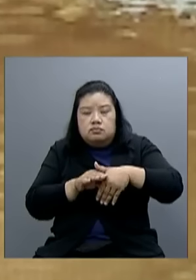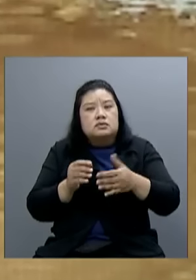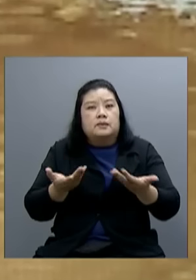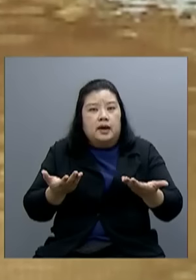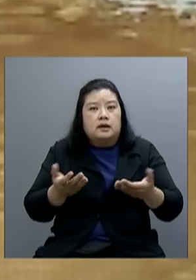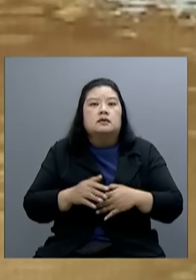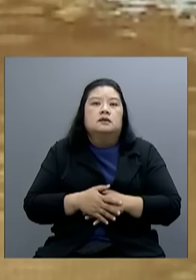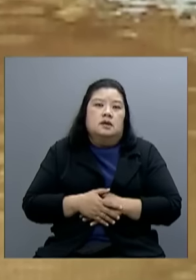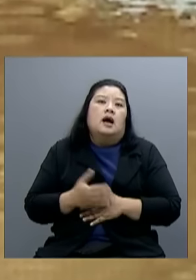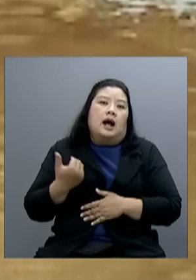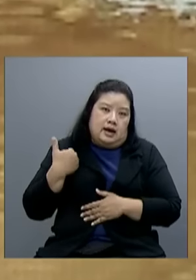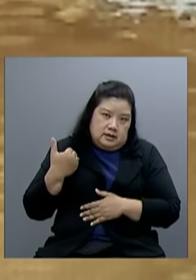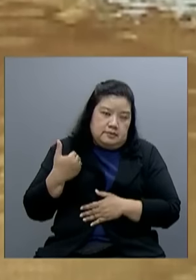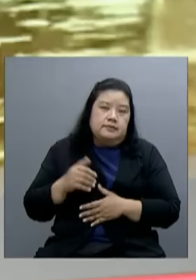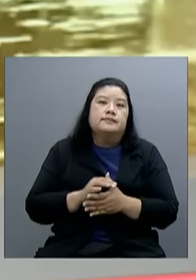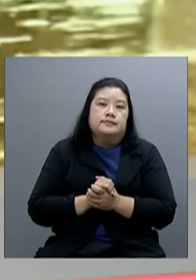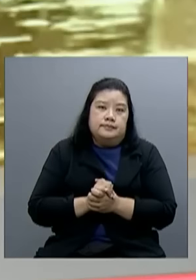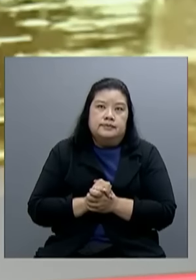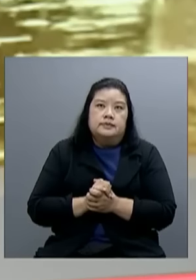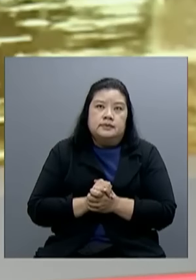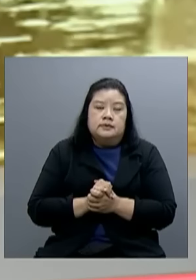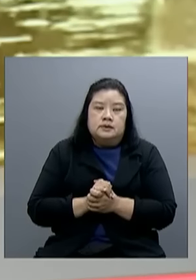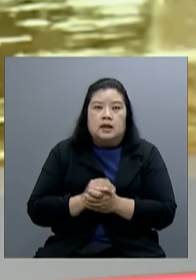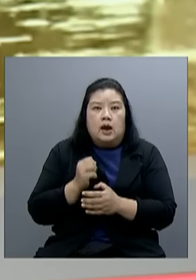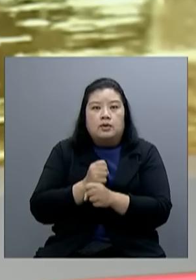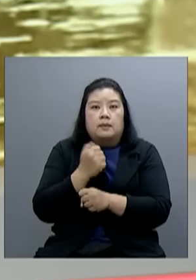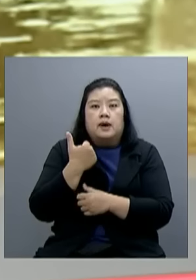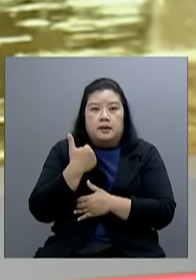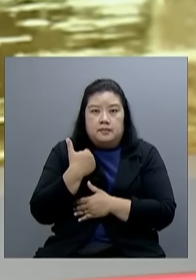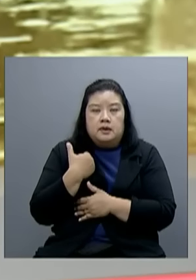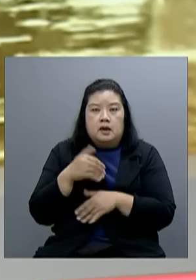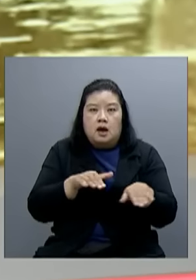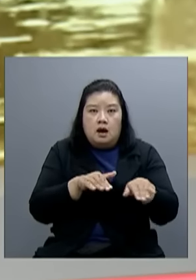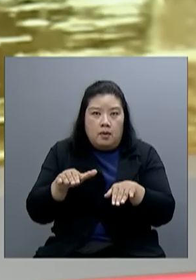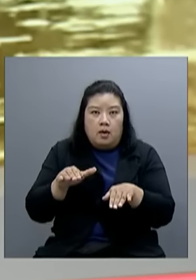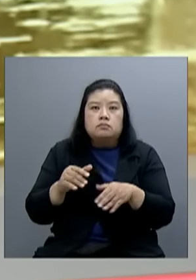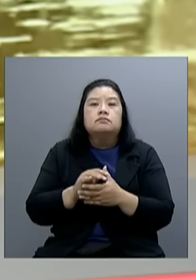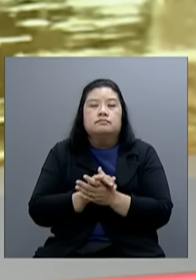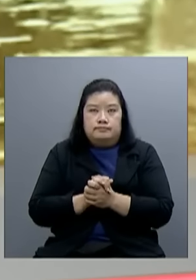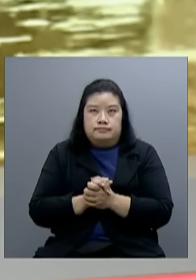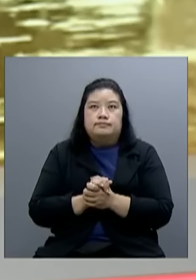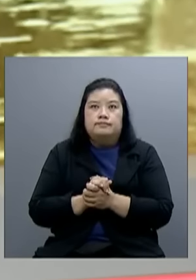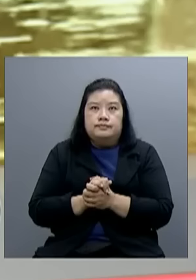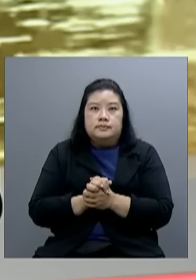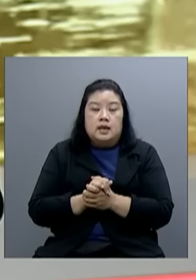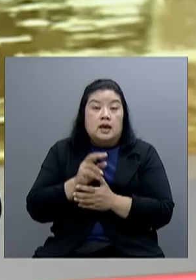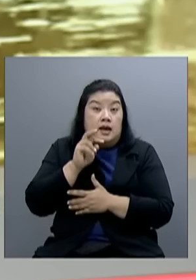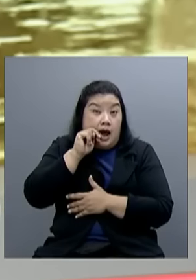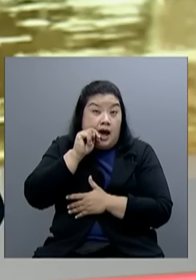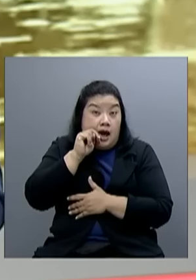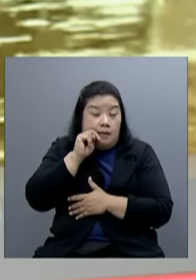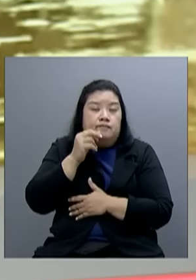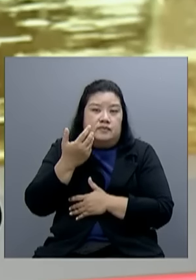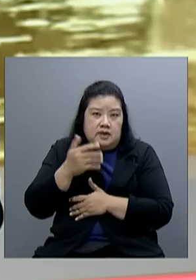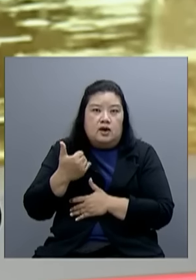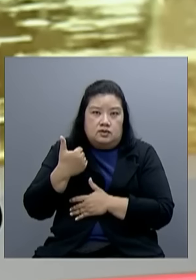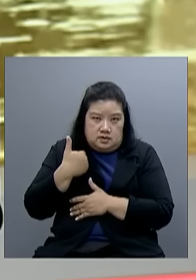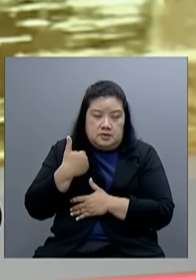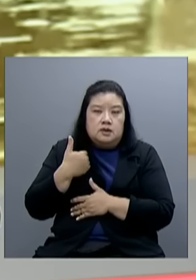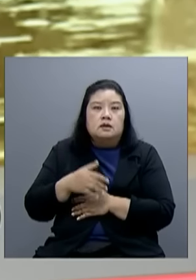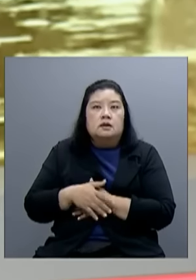ประเมินให้เรียบร้อยแล้วนะครับว่าสามารถที่จะรองรับอยู่ในณขนาดนี้ได้น ะคร ับน้ำจะสูงสุดอีกทีนะครับในช่วงของวัน